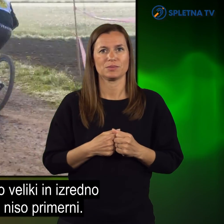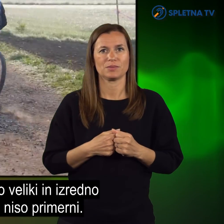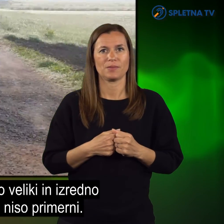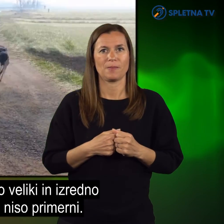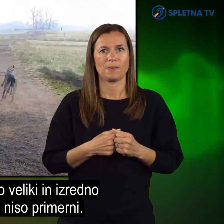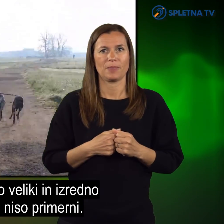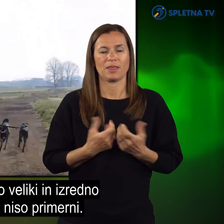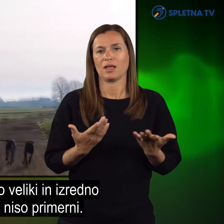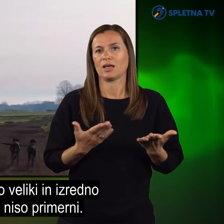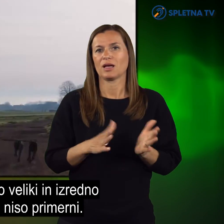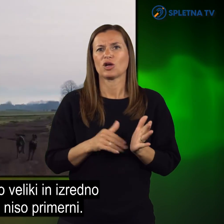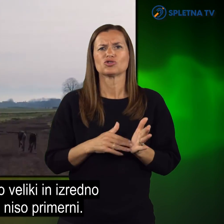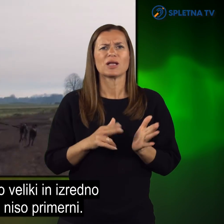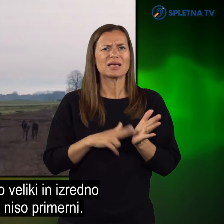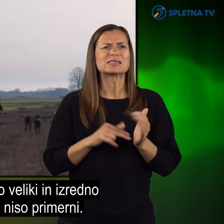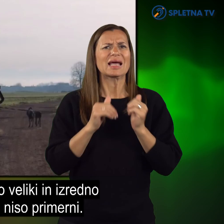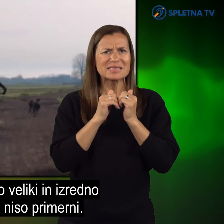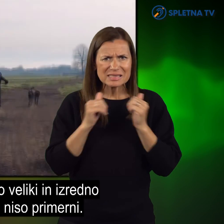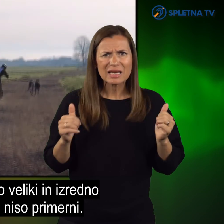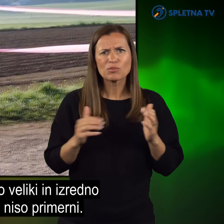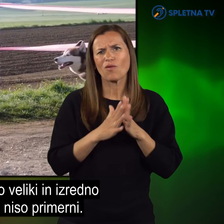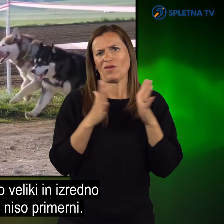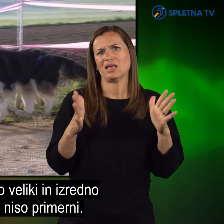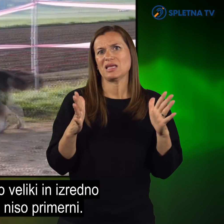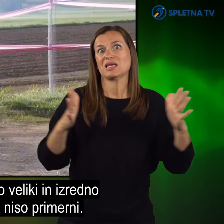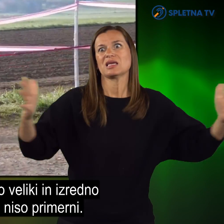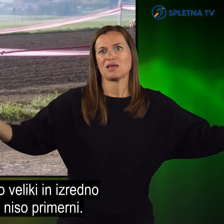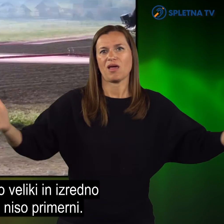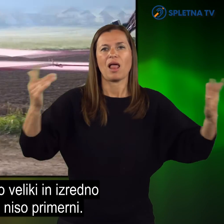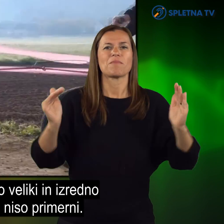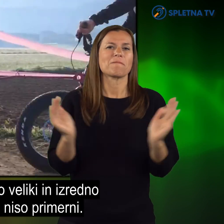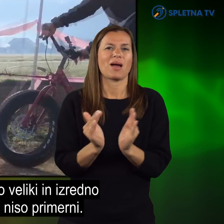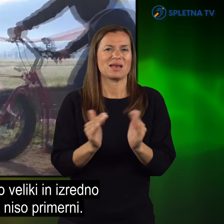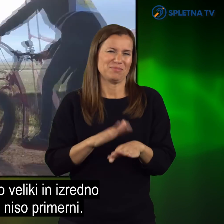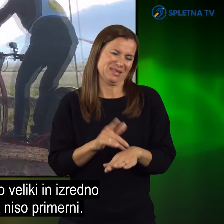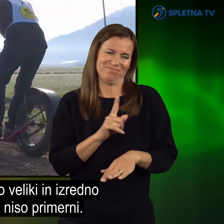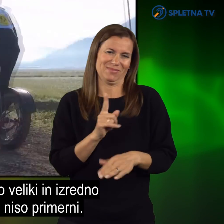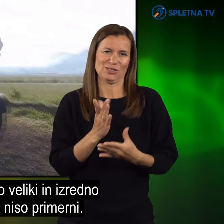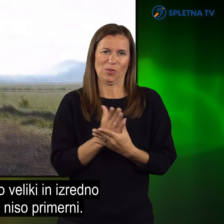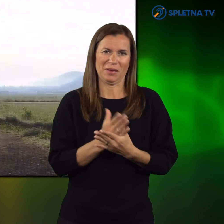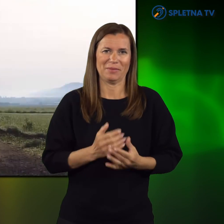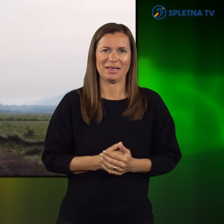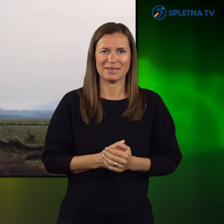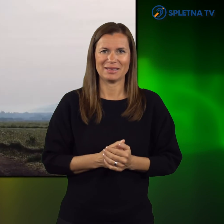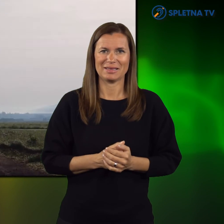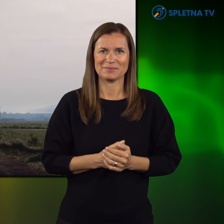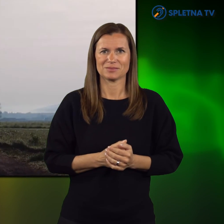Pa zdaj bom rekel tako, zdaj kakšni res ekstremno veliki in ekstremno majhni psi niso najbolj primerni.